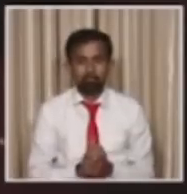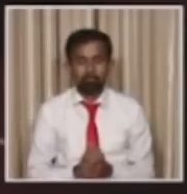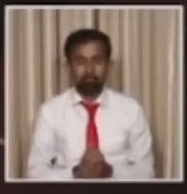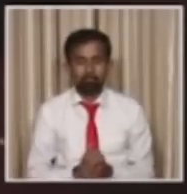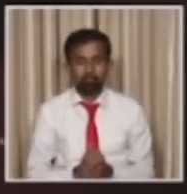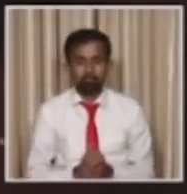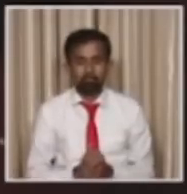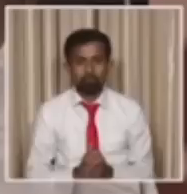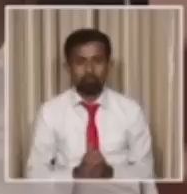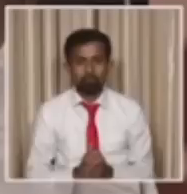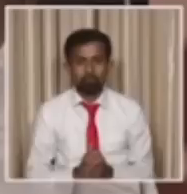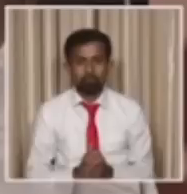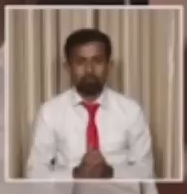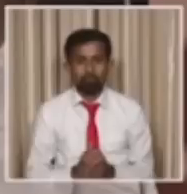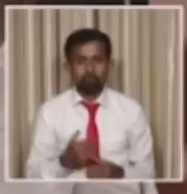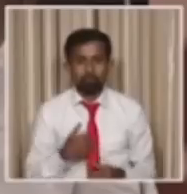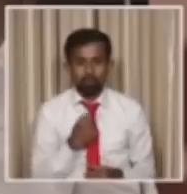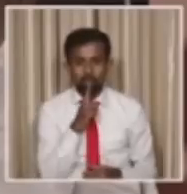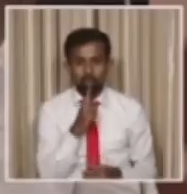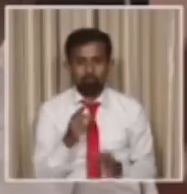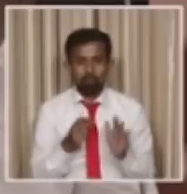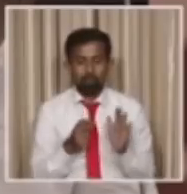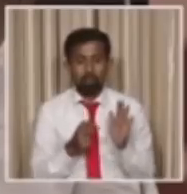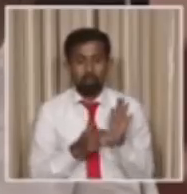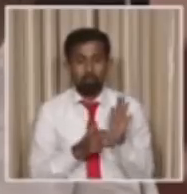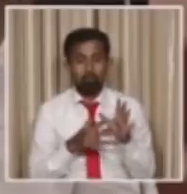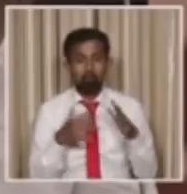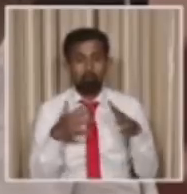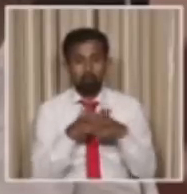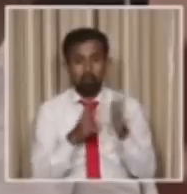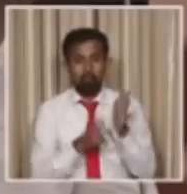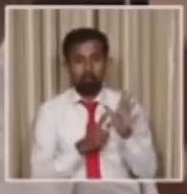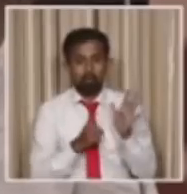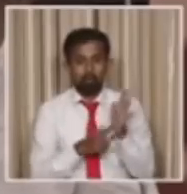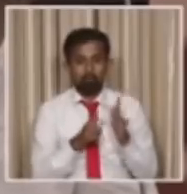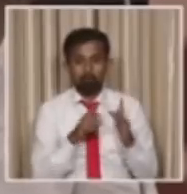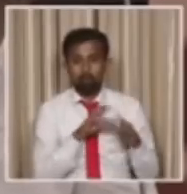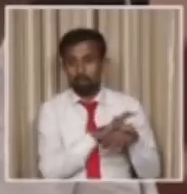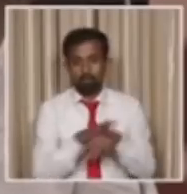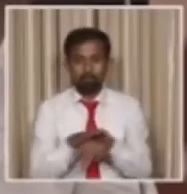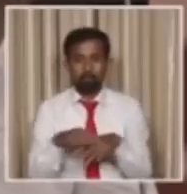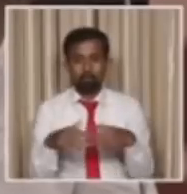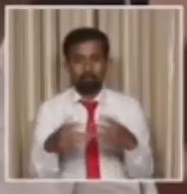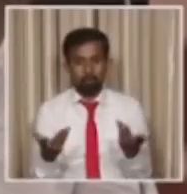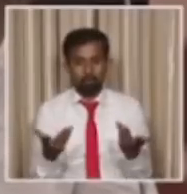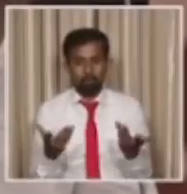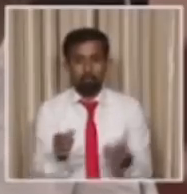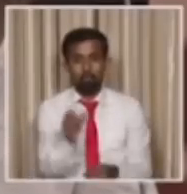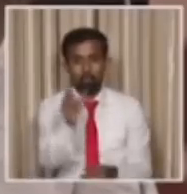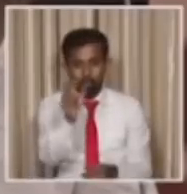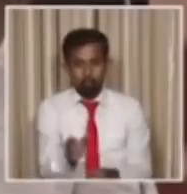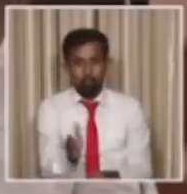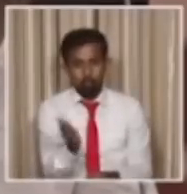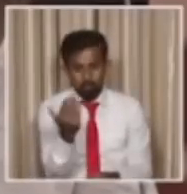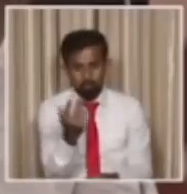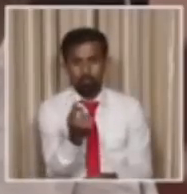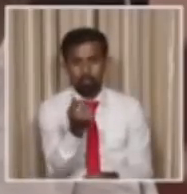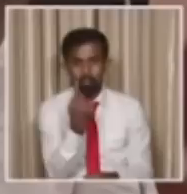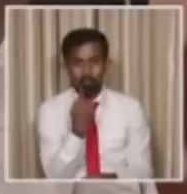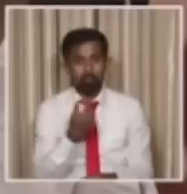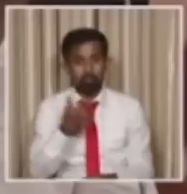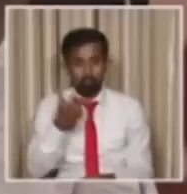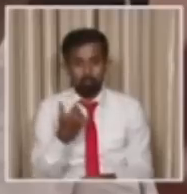ඒක නෙමෙයි කිව්වේ. මං කිව්වේ නෞෆ මෞලවිව ගෙනිහිල්ලා නැත්තේ ඔබතුමාලම කියන මේ